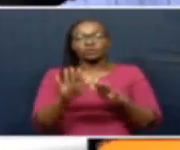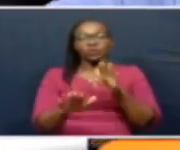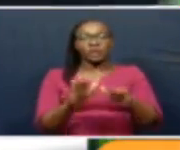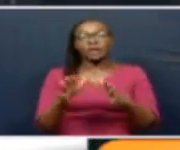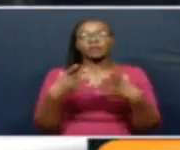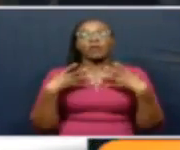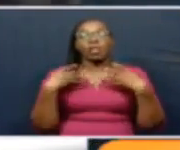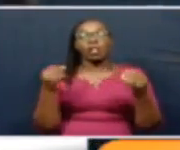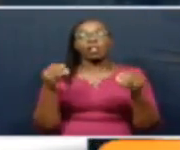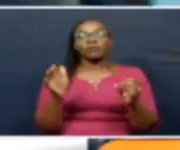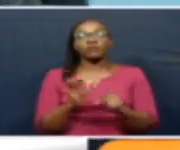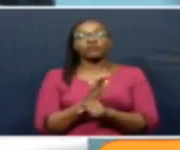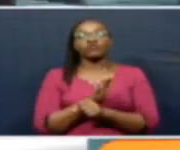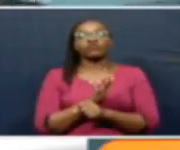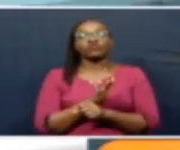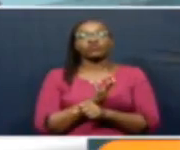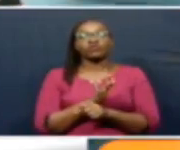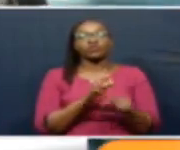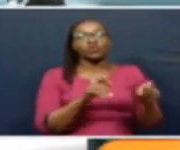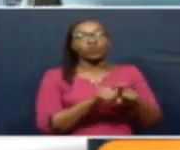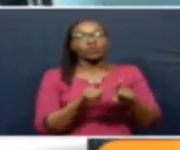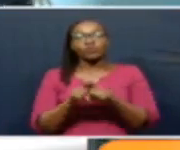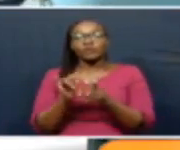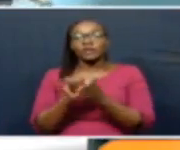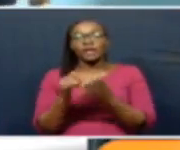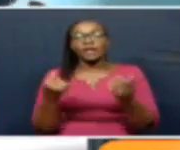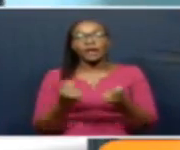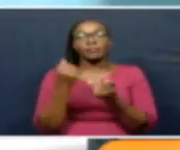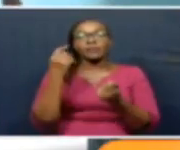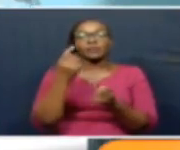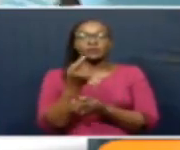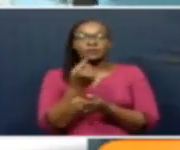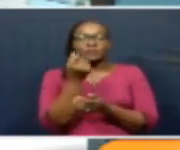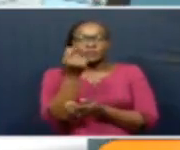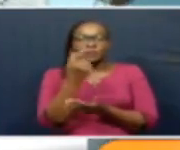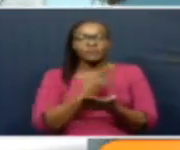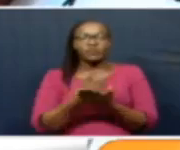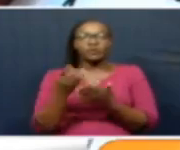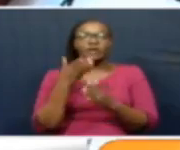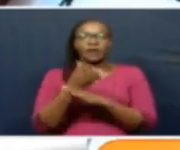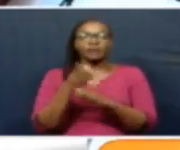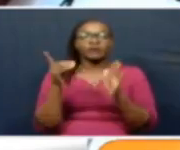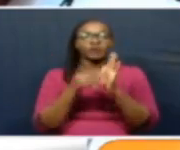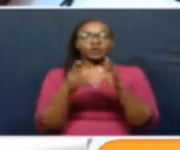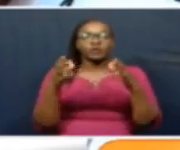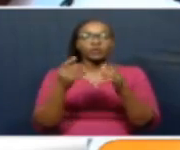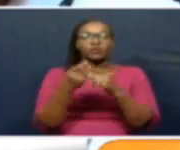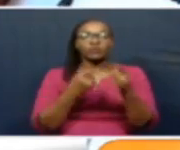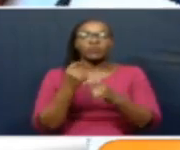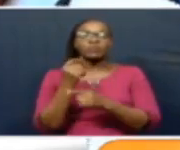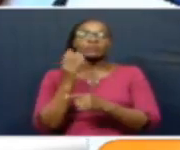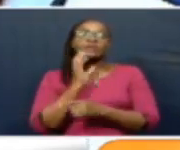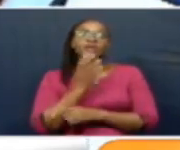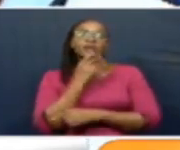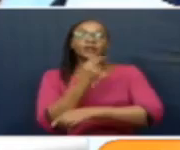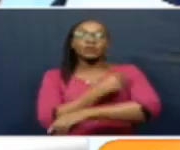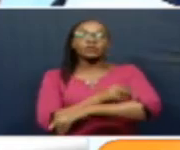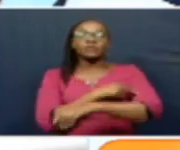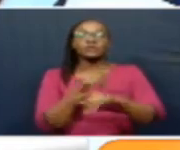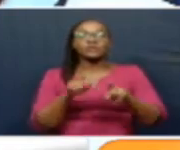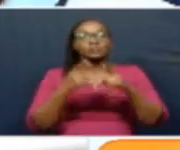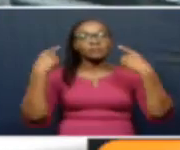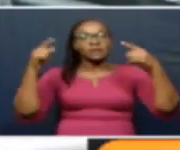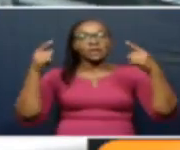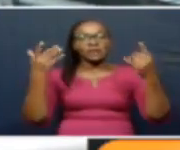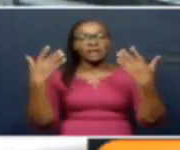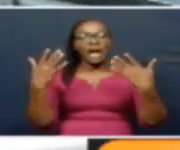kabisa. Haya yanajiri wiki chache tu baada ya madaktari katika hospitali kuu ya Kenyatta kufanikiwa kuunganisha mkono wa kijana mwenye